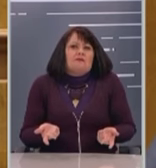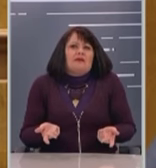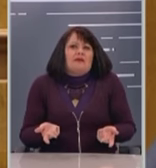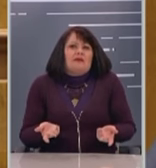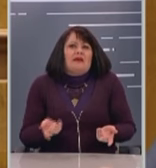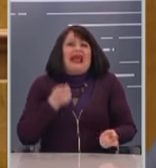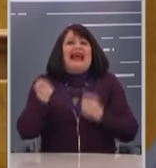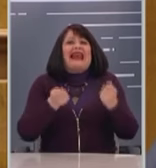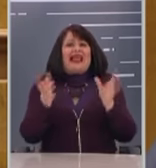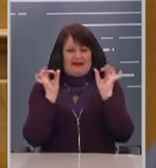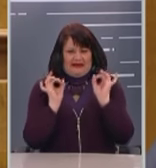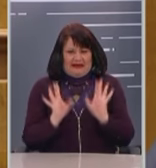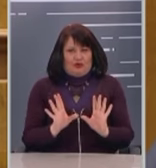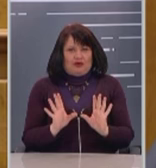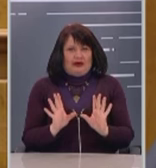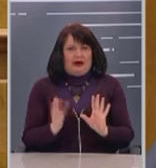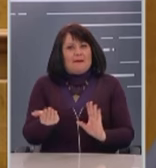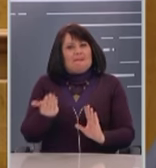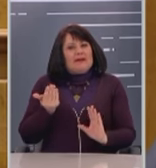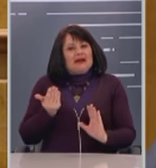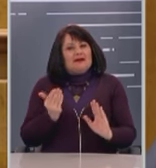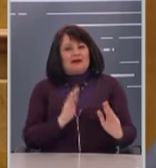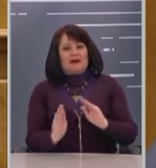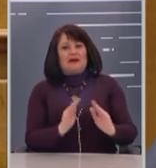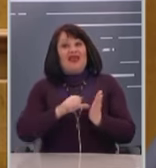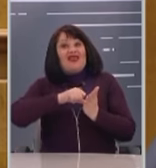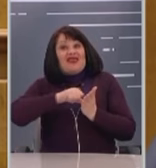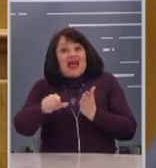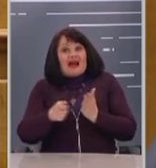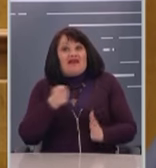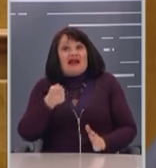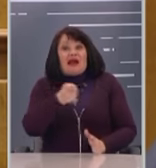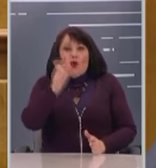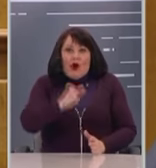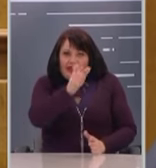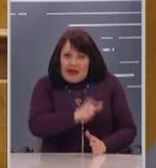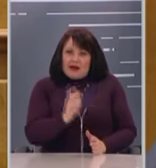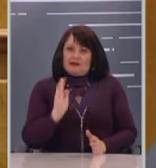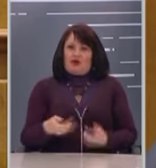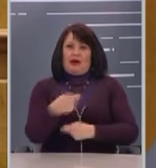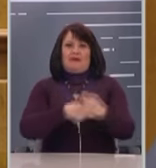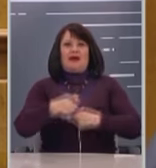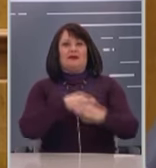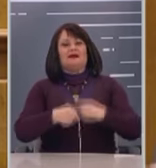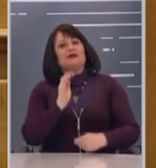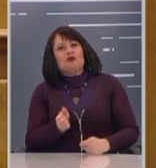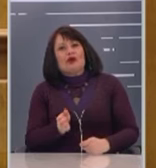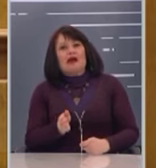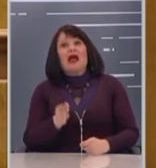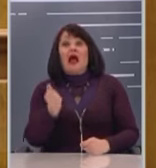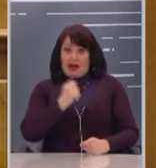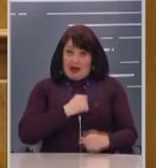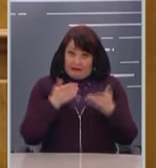χωρίς χρέη. Αφού πρώτα φροντίσετε να εξασφαλίσετε τη διαγραφή των χρεών. Έτσι γίνεται ο καθένας επιχειρηματίας. Αυτή είναι η αντίληψή σας για